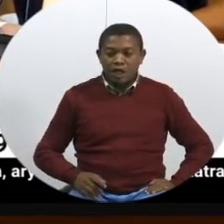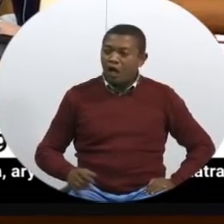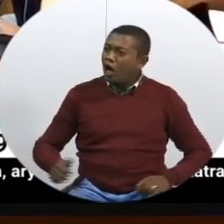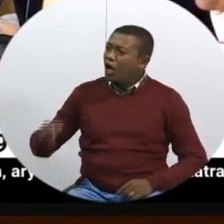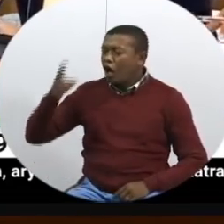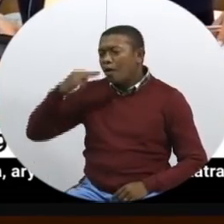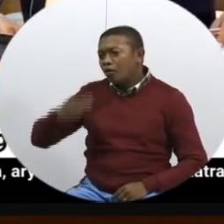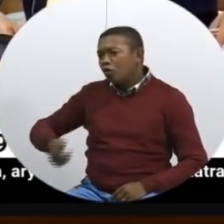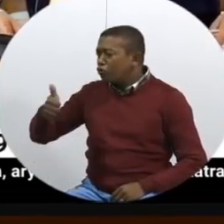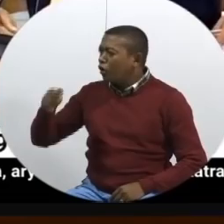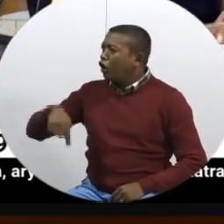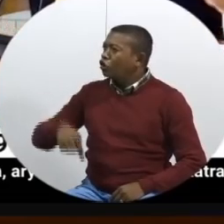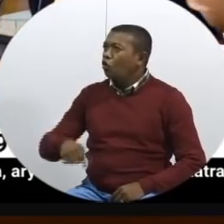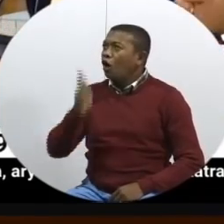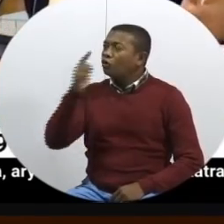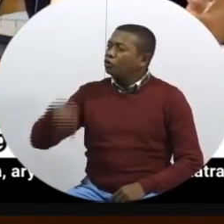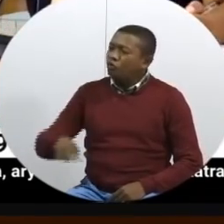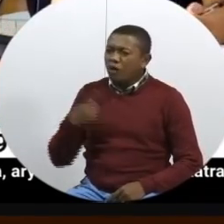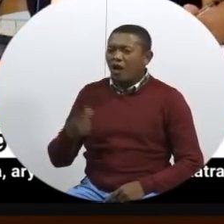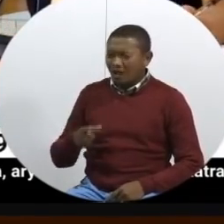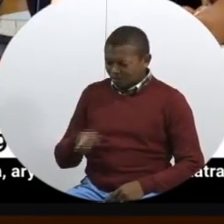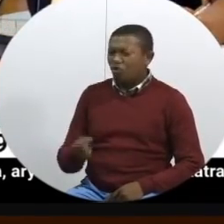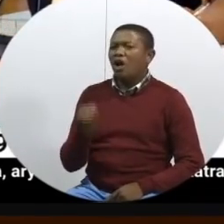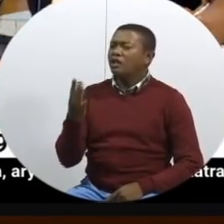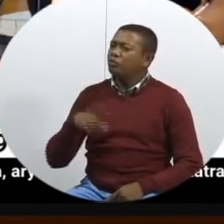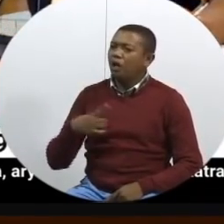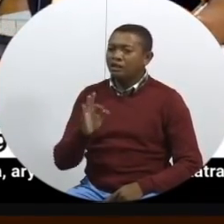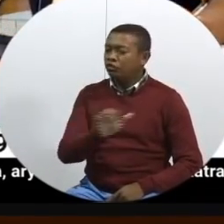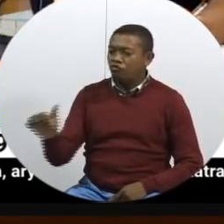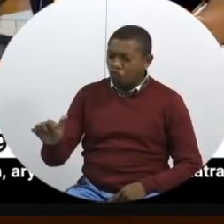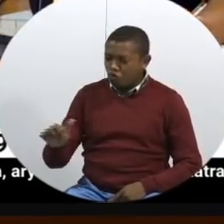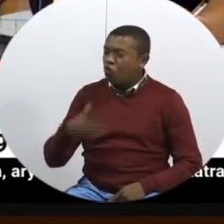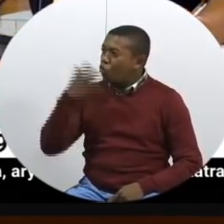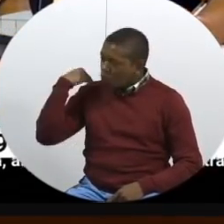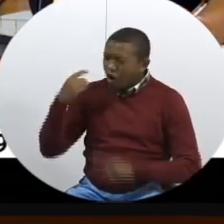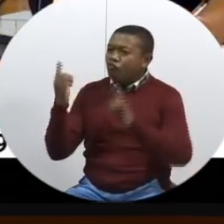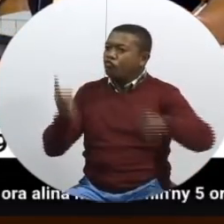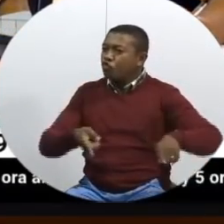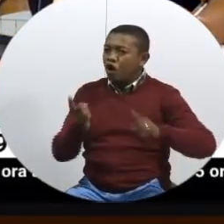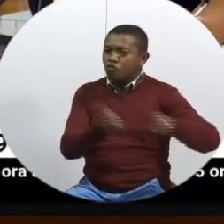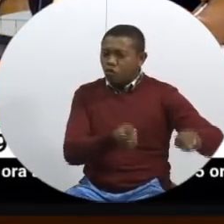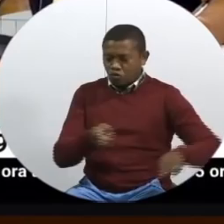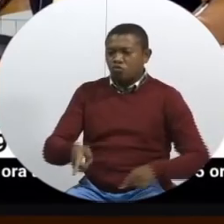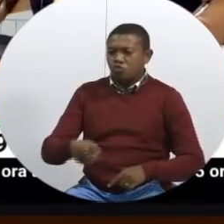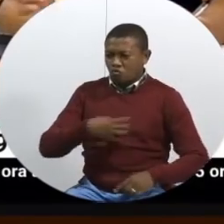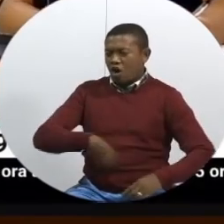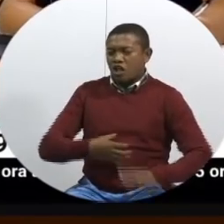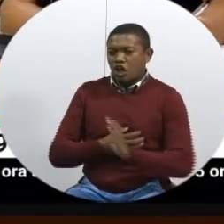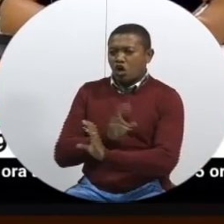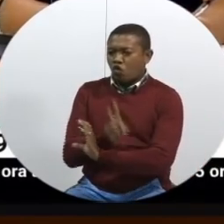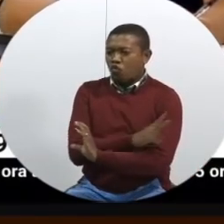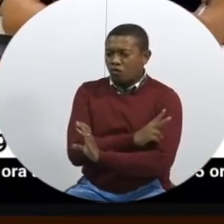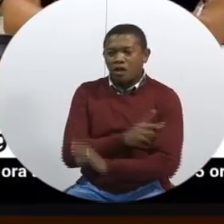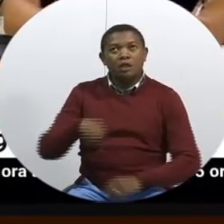atoandro mbola nijanona 50 ireo olona mitondra ity tsimikaretina coronavirus ity. Tamin'ny